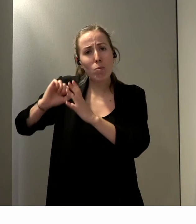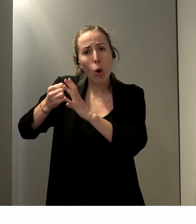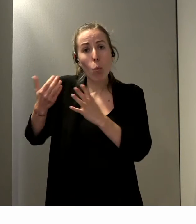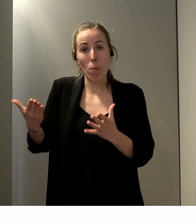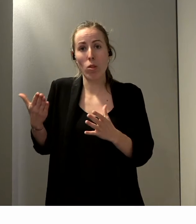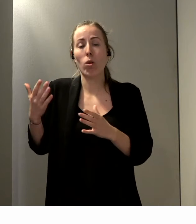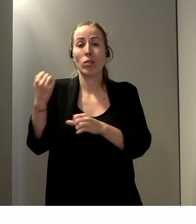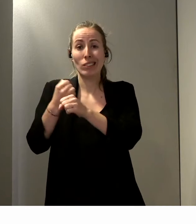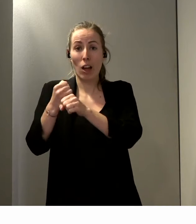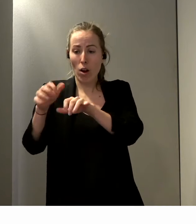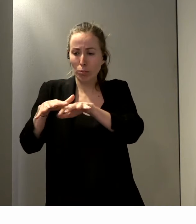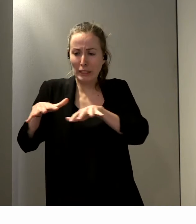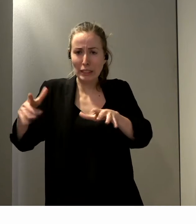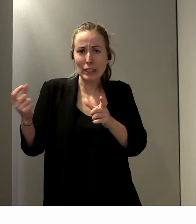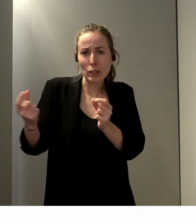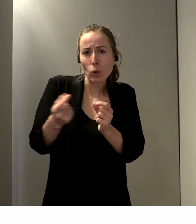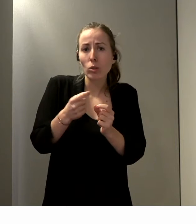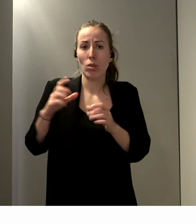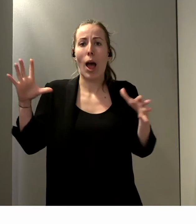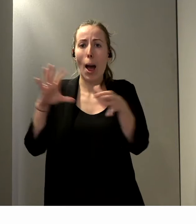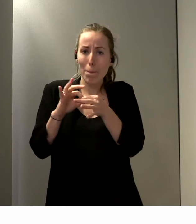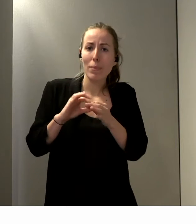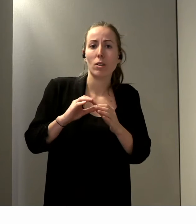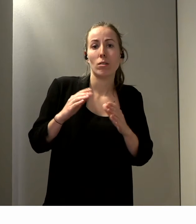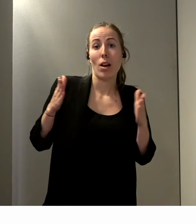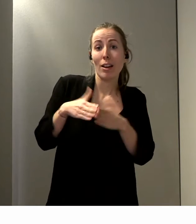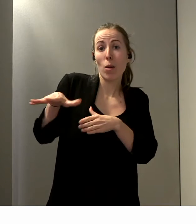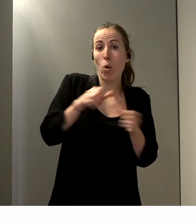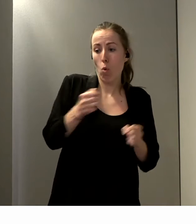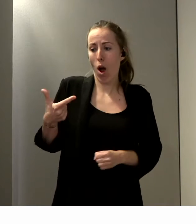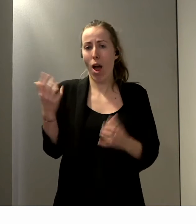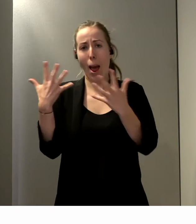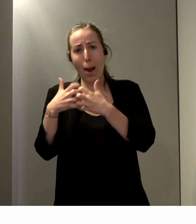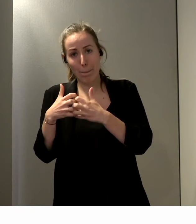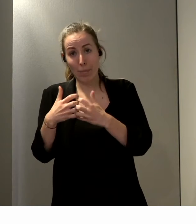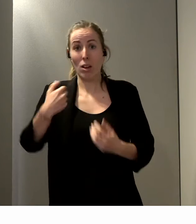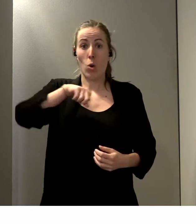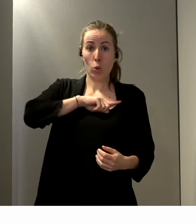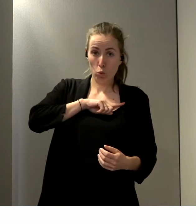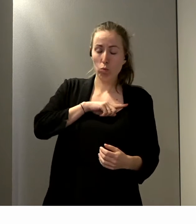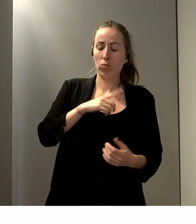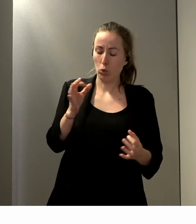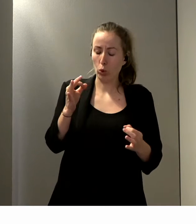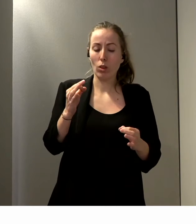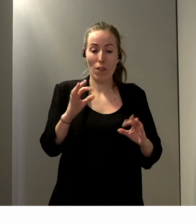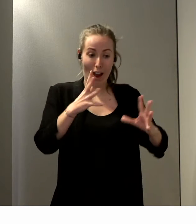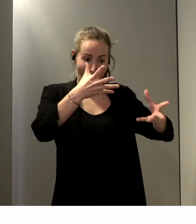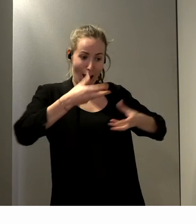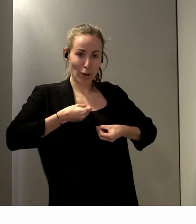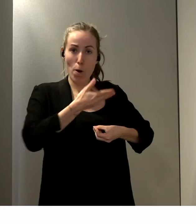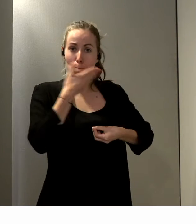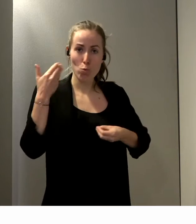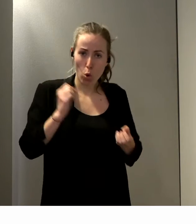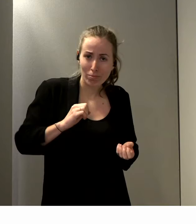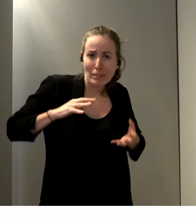maintenant, travaille dans un maillage très fin avec Cap emploi. Et du coup, progressivement, on développe notre capacité à mieux accueillir, à accompagner les jeunes